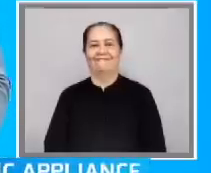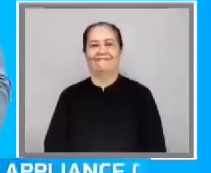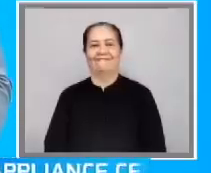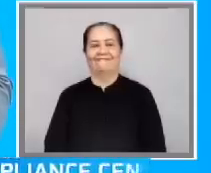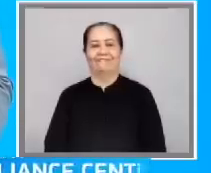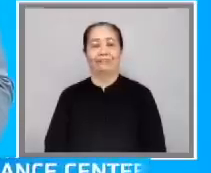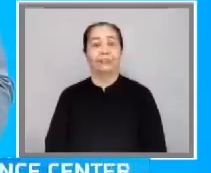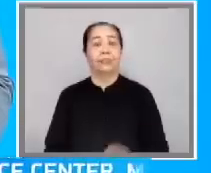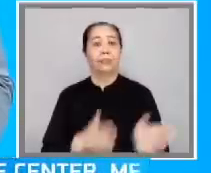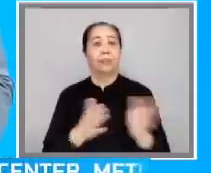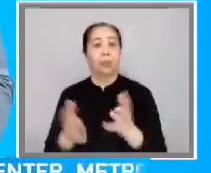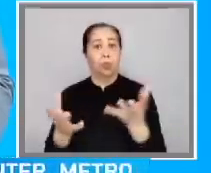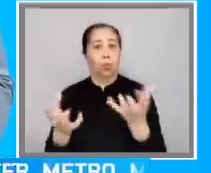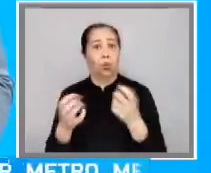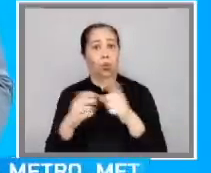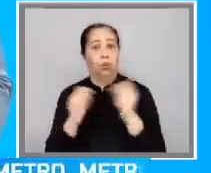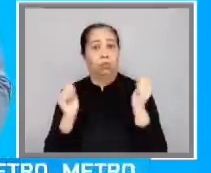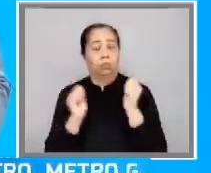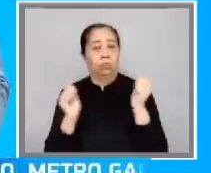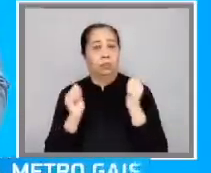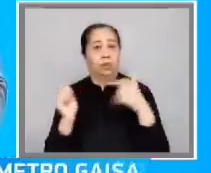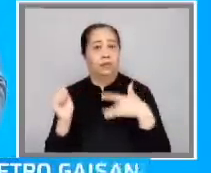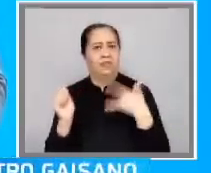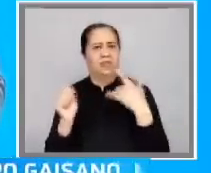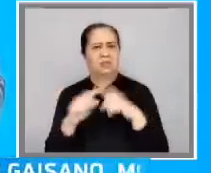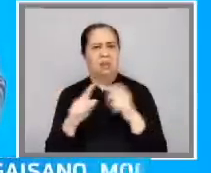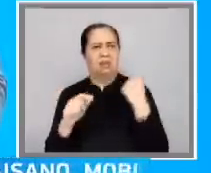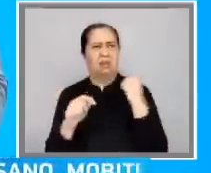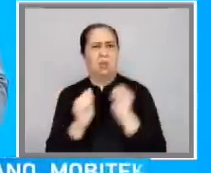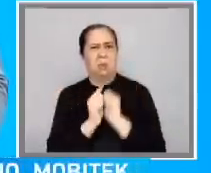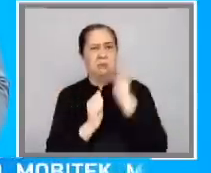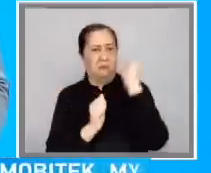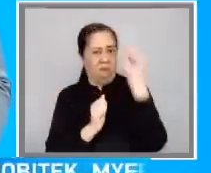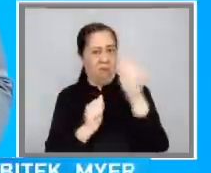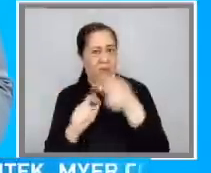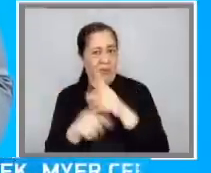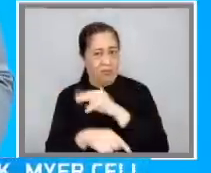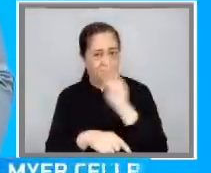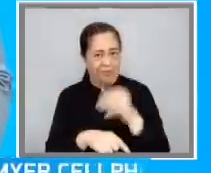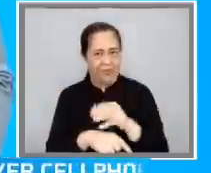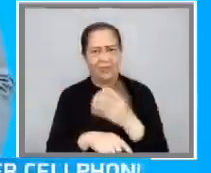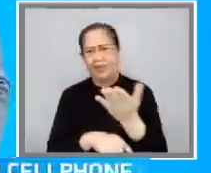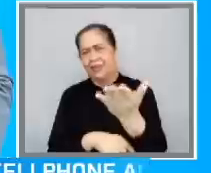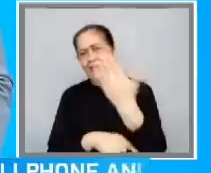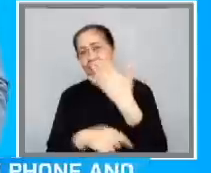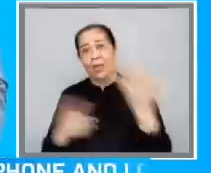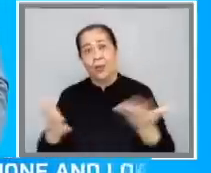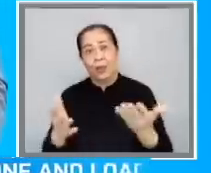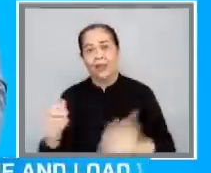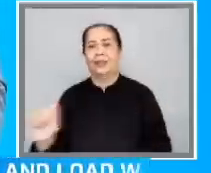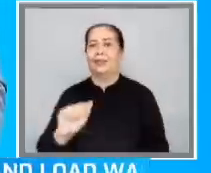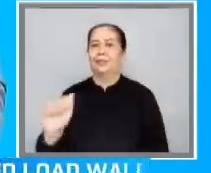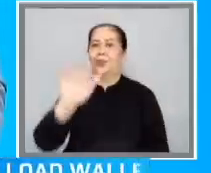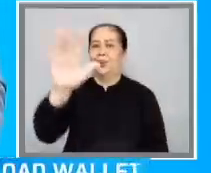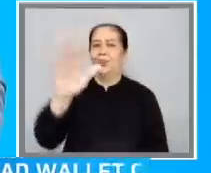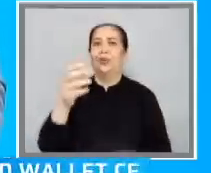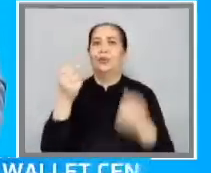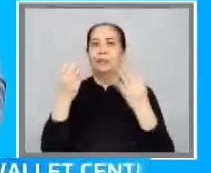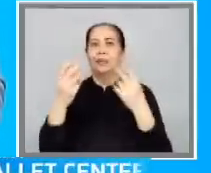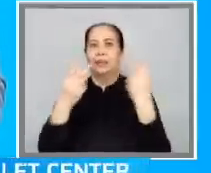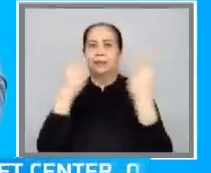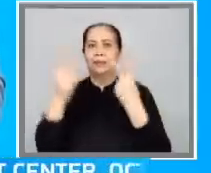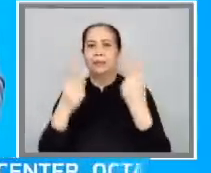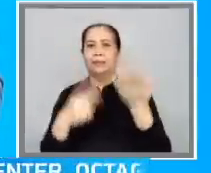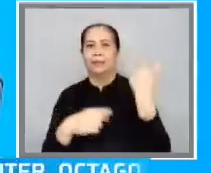Samantala, gusto nyo ba ang cold weather feels pero ayaw lumayo sa Metro Manila? Tayo na sa Antipolo. Marami ang namasyal doon itong